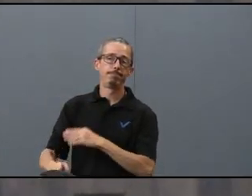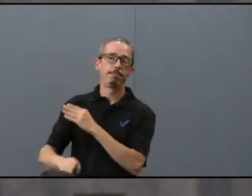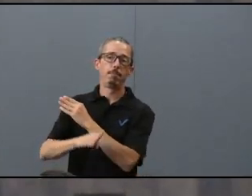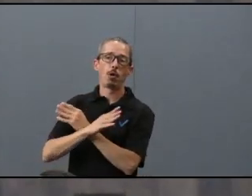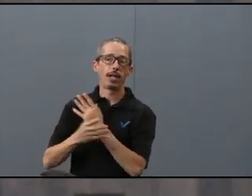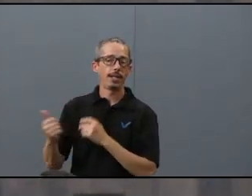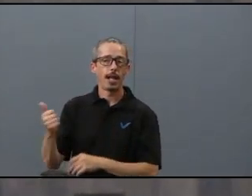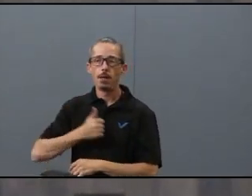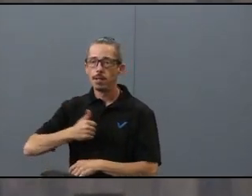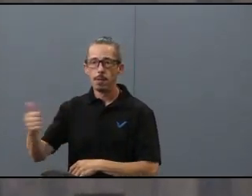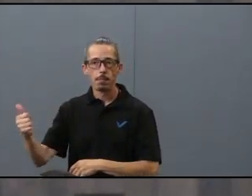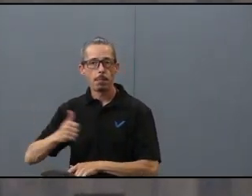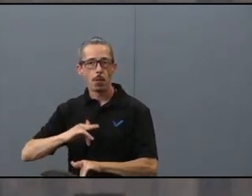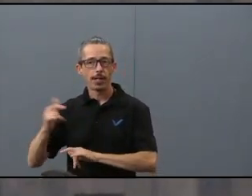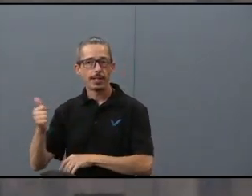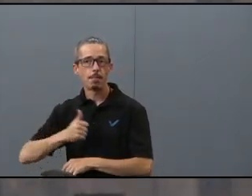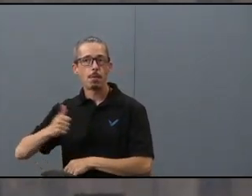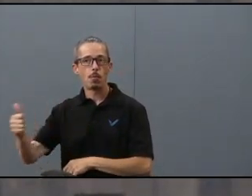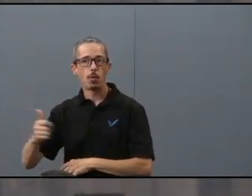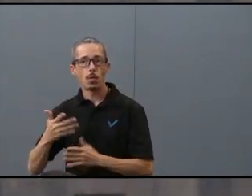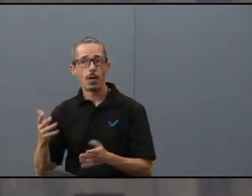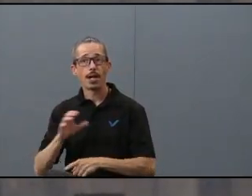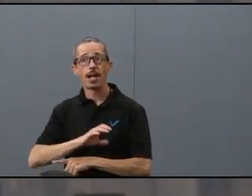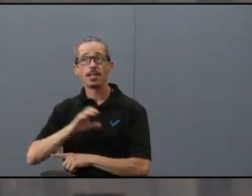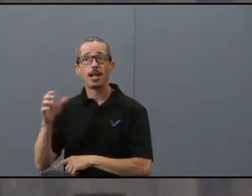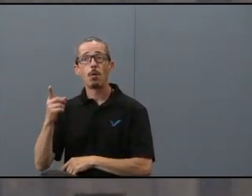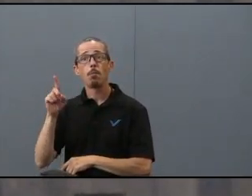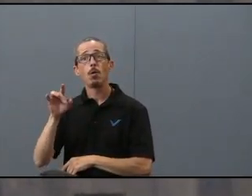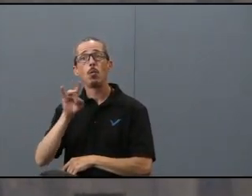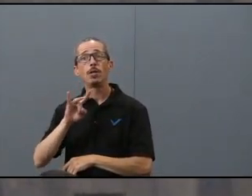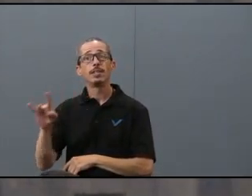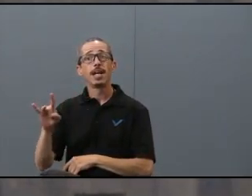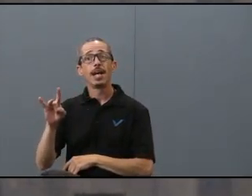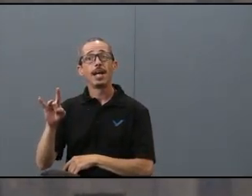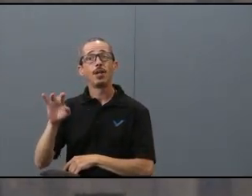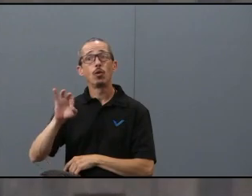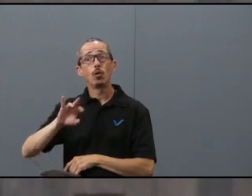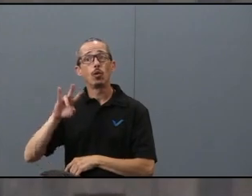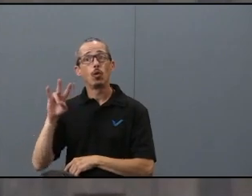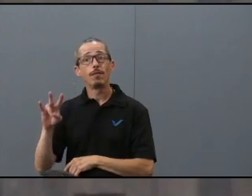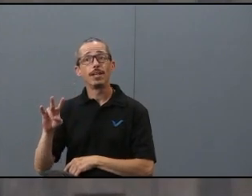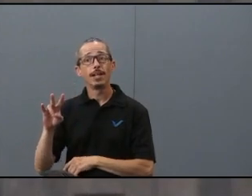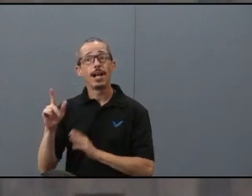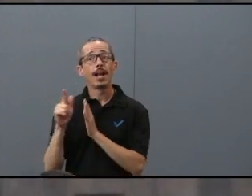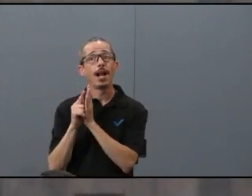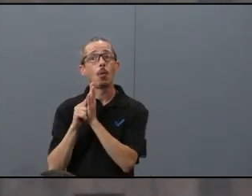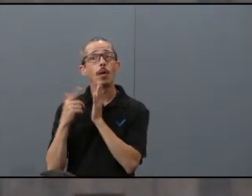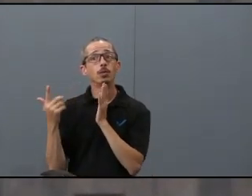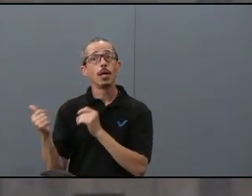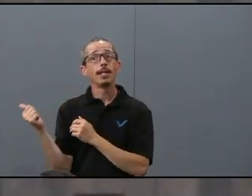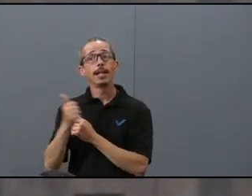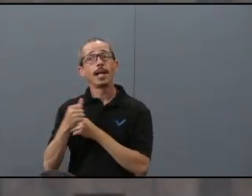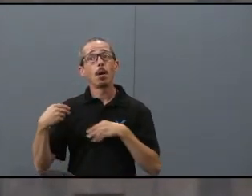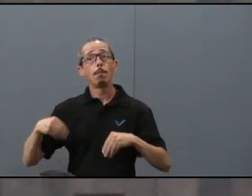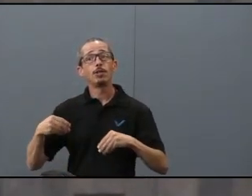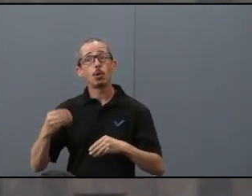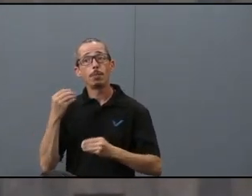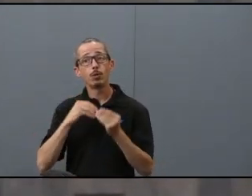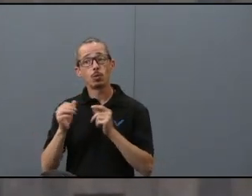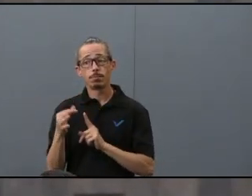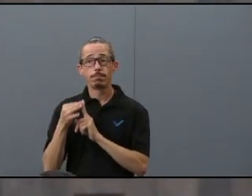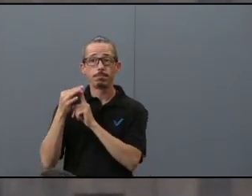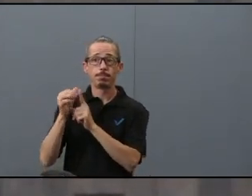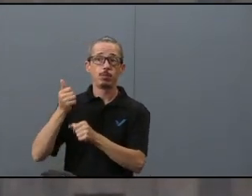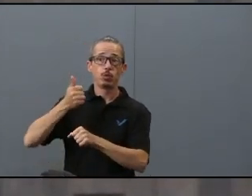autant de départ qu'on voulait parce que au Canada depuis 1897 la loi sur les trains de marchandis il ont toujours